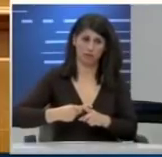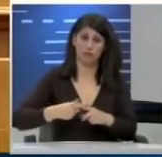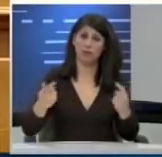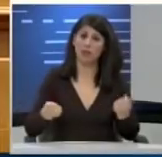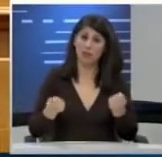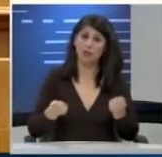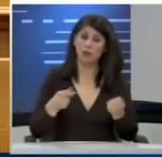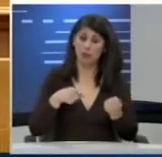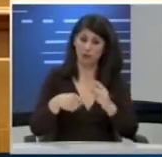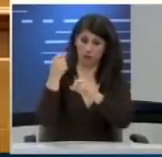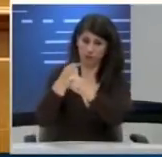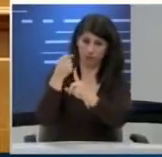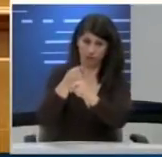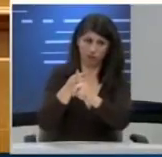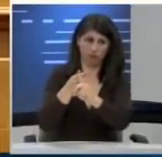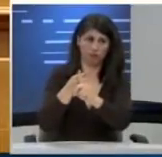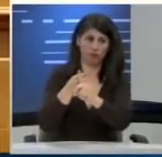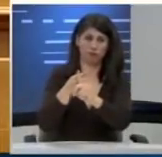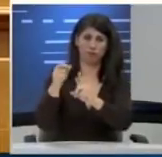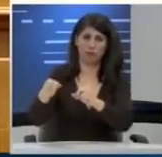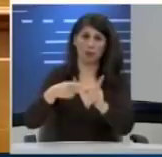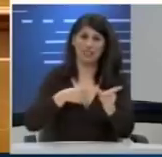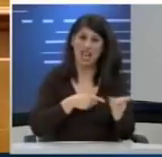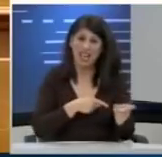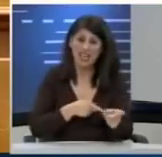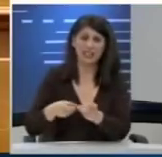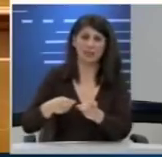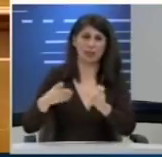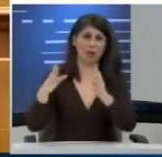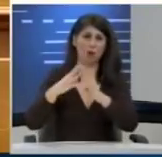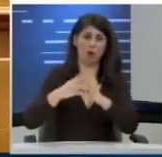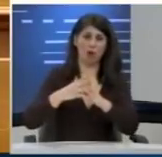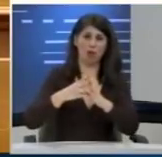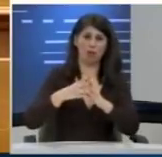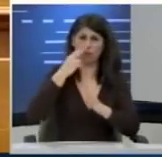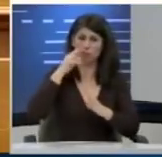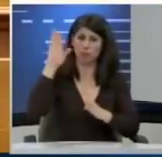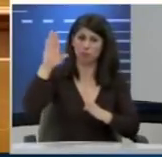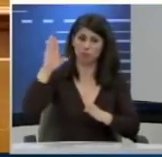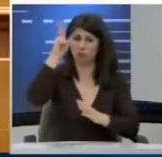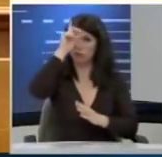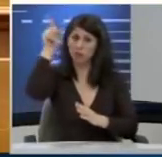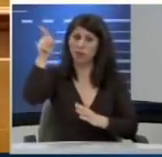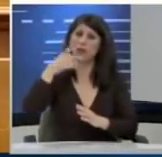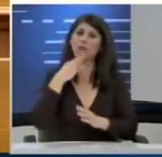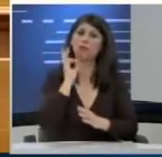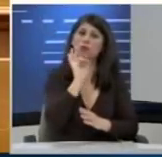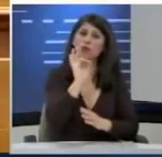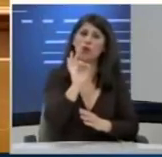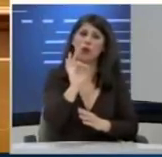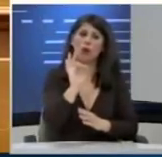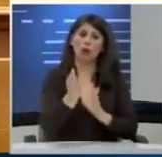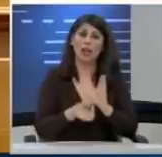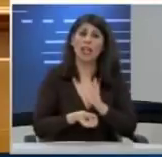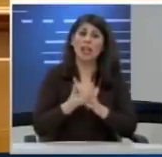χρησιμοποιεί τις αξιώσεις της από τα εγκλήματα πολέμου της ναζιστικής Γερμανίας προκειμένου η